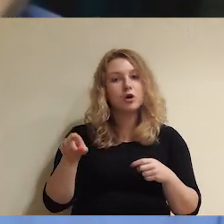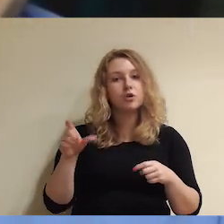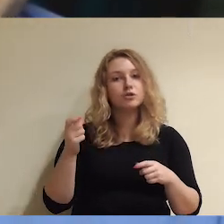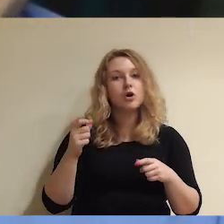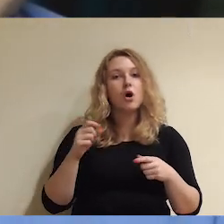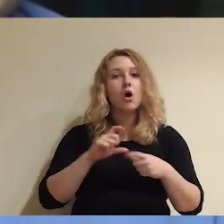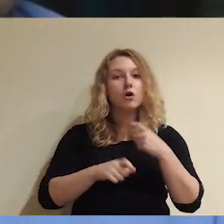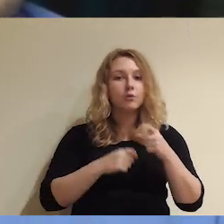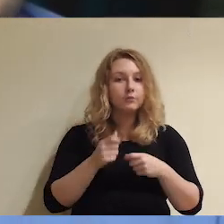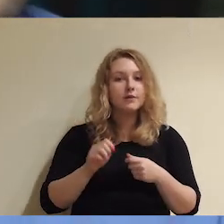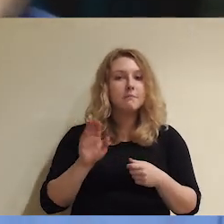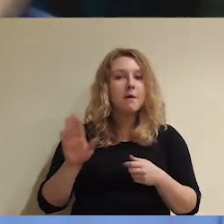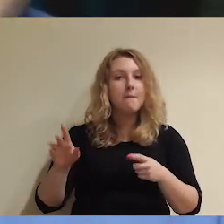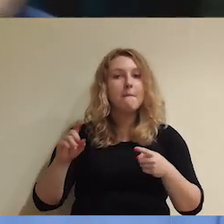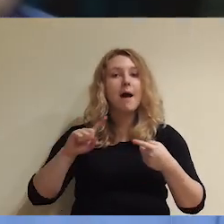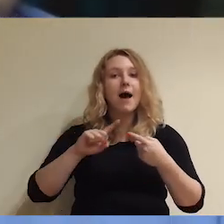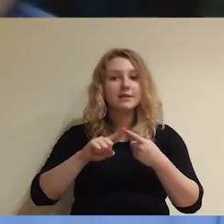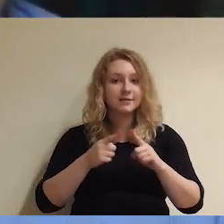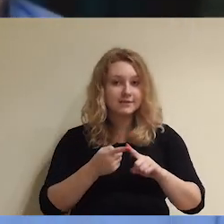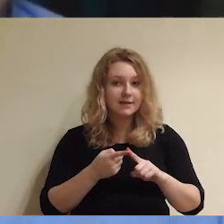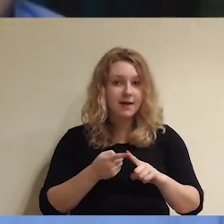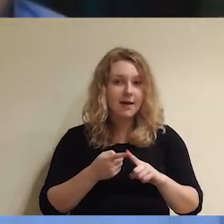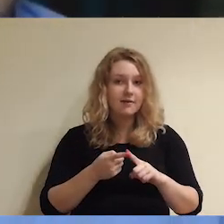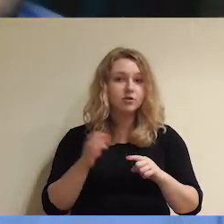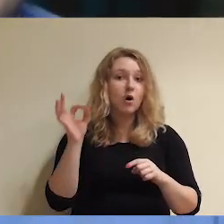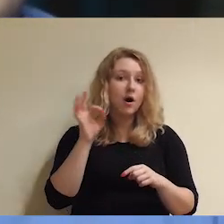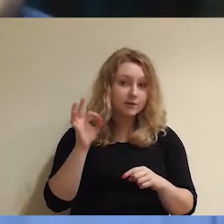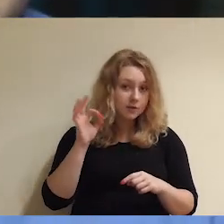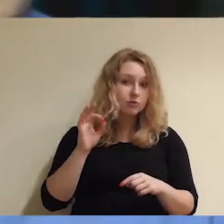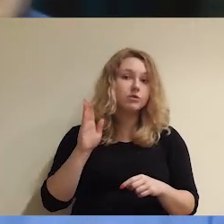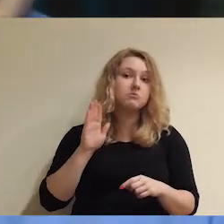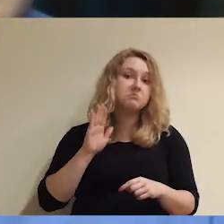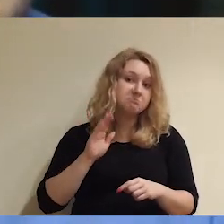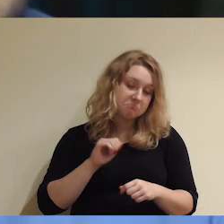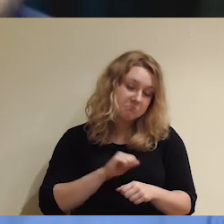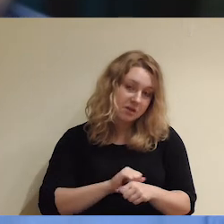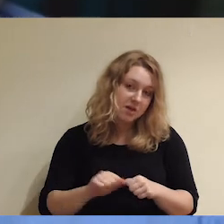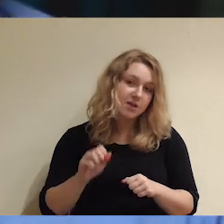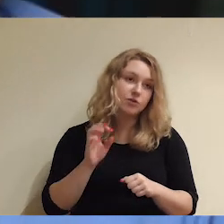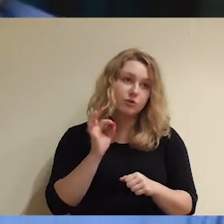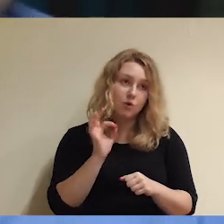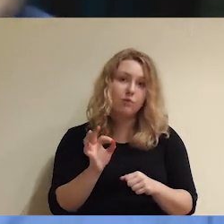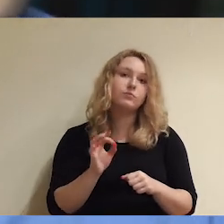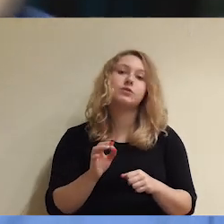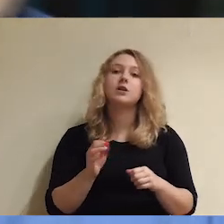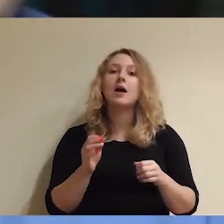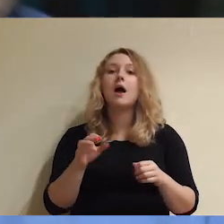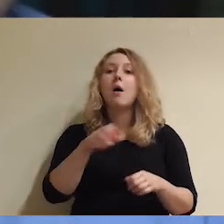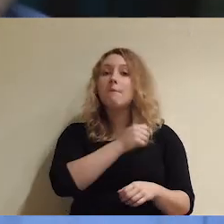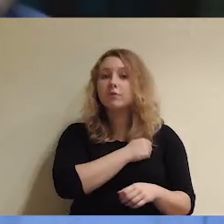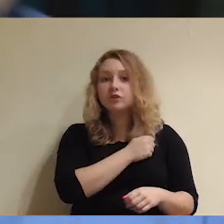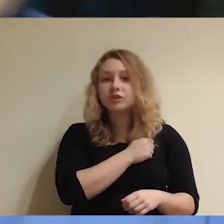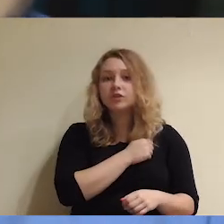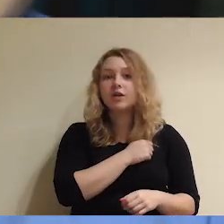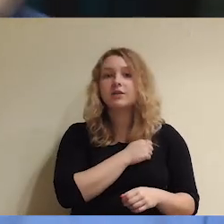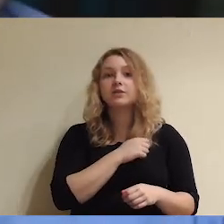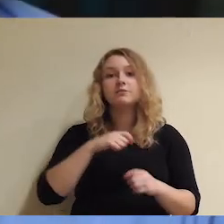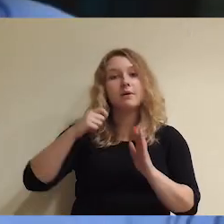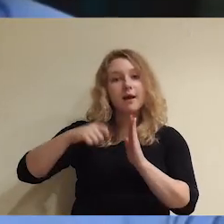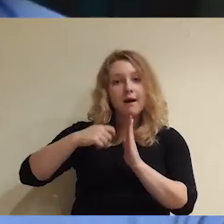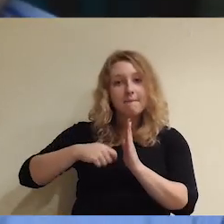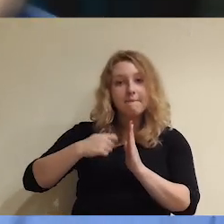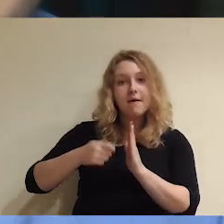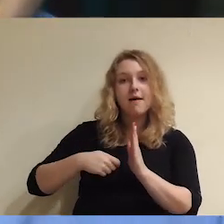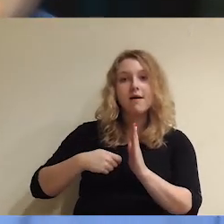ma. Do tej pory, żeby to wszystko robić, te całe medytacje nasze, pożyczaliśmy sprzęt od naszych przyjaciół,